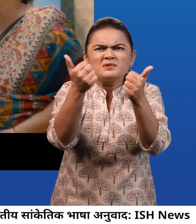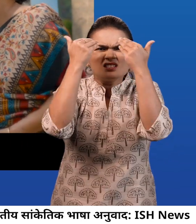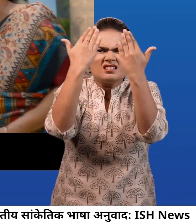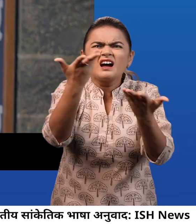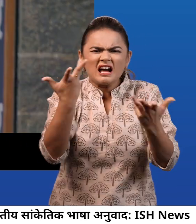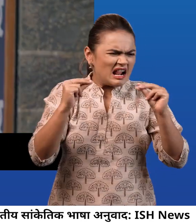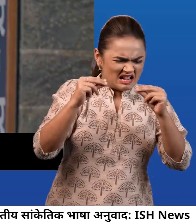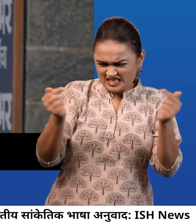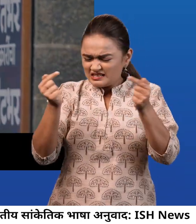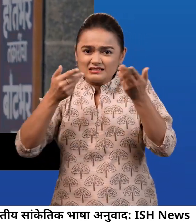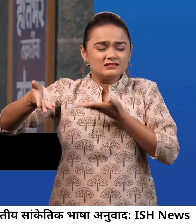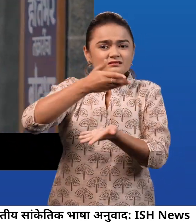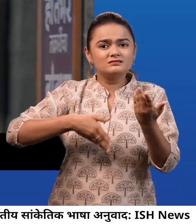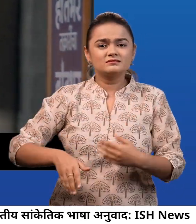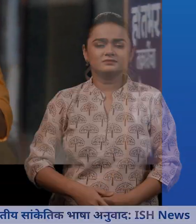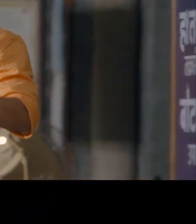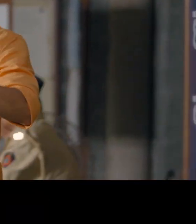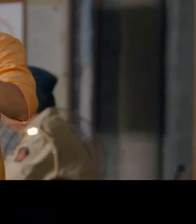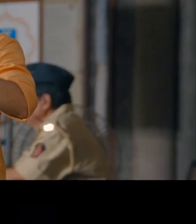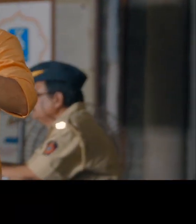करता हो काय तुम्ही?